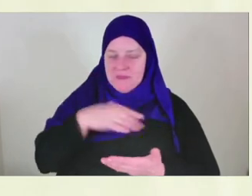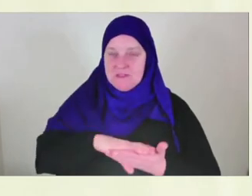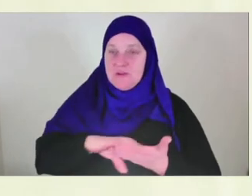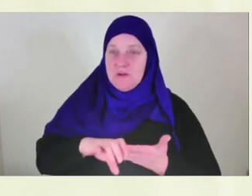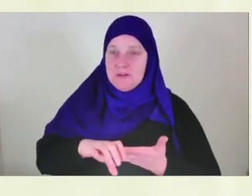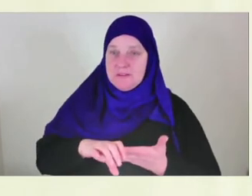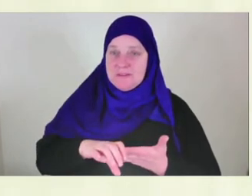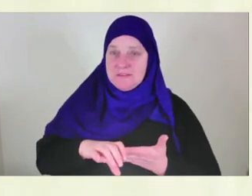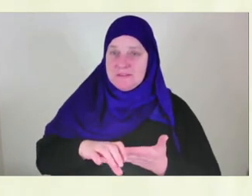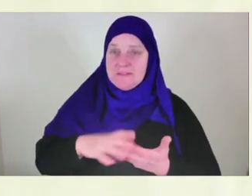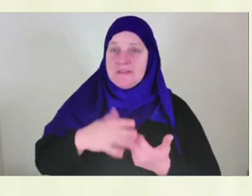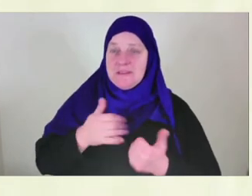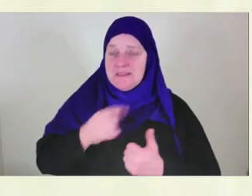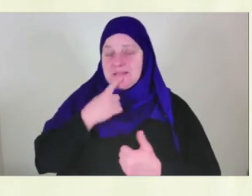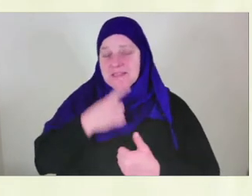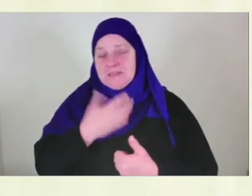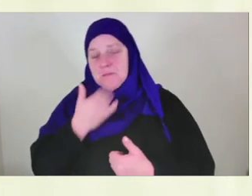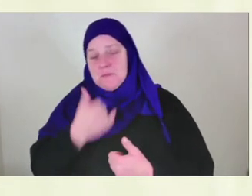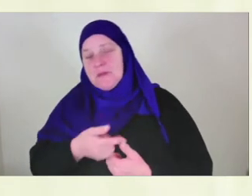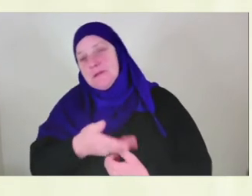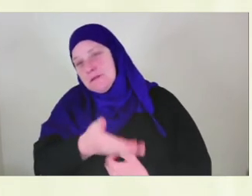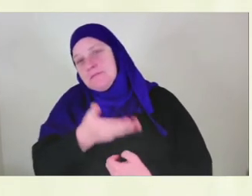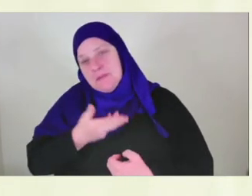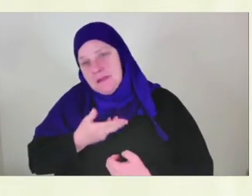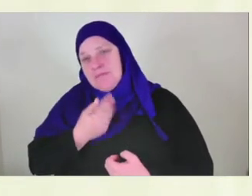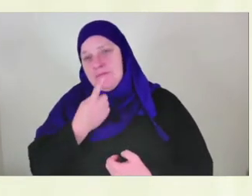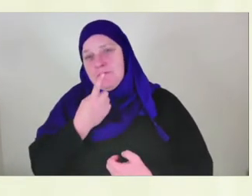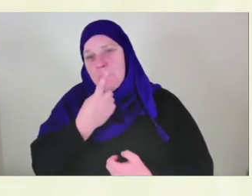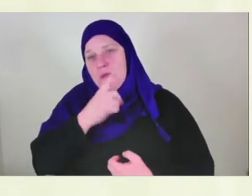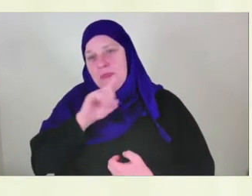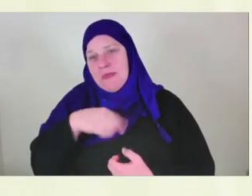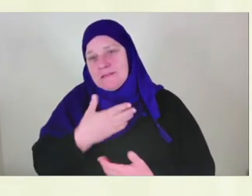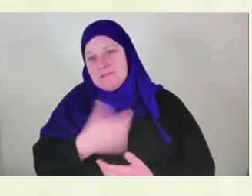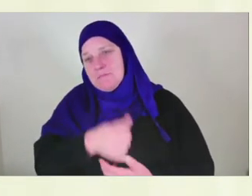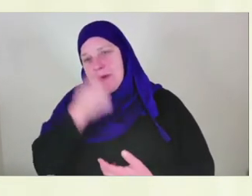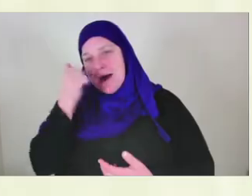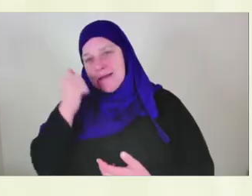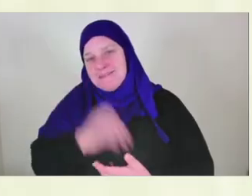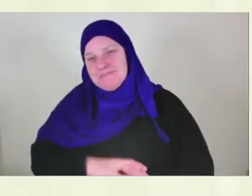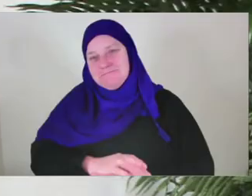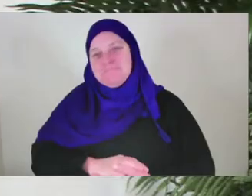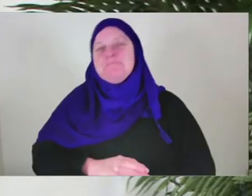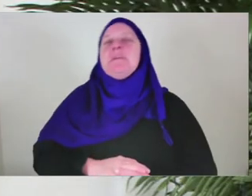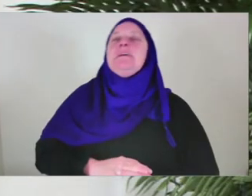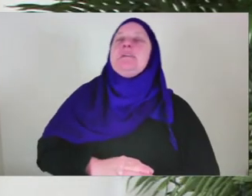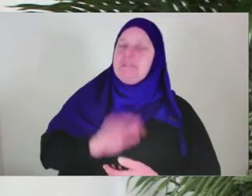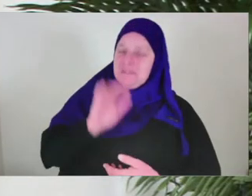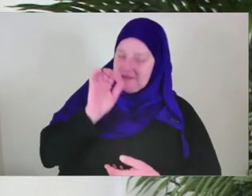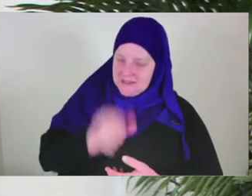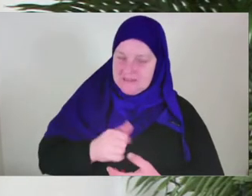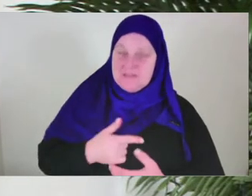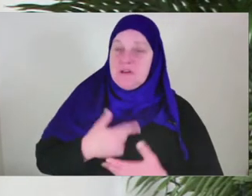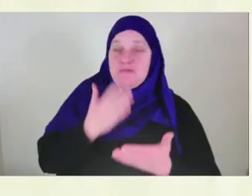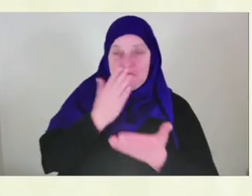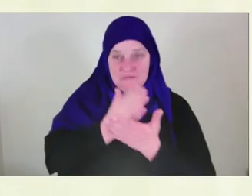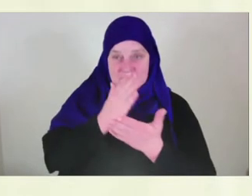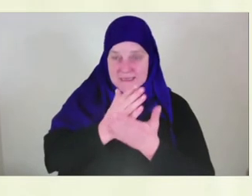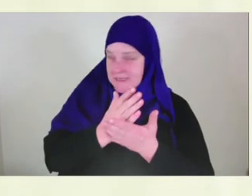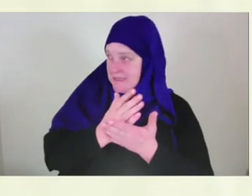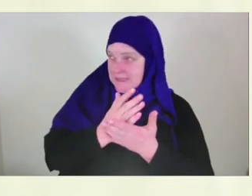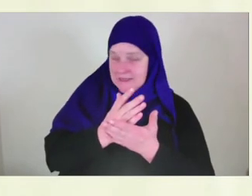given something, and that's why we, in Imam Zain al-Abidin, when he says, خَيْرُكَ إِلَيْنَا نَازِلْ دُعَى بِحَمْزَ وَشَرُّنَا إِلَيْكَ